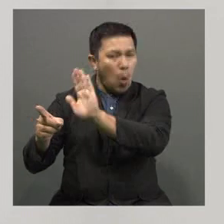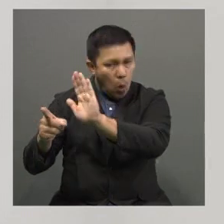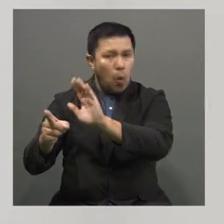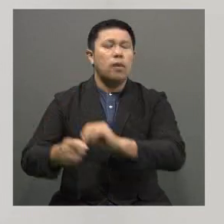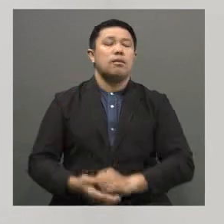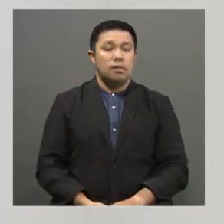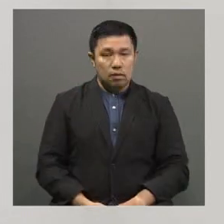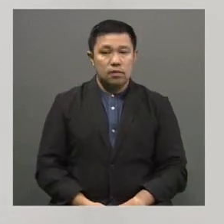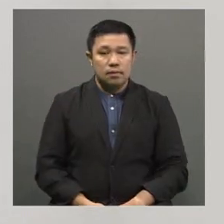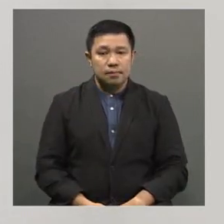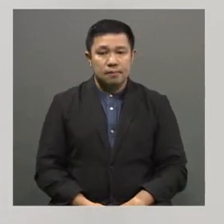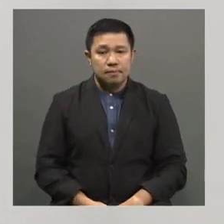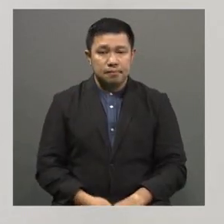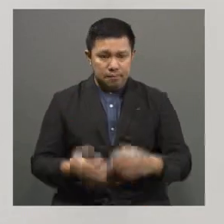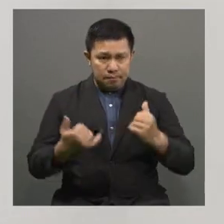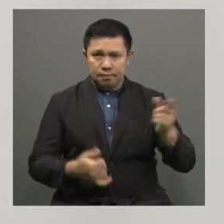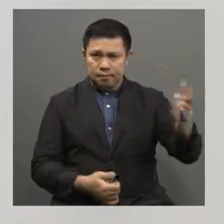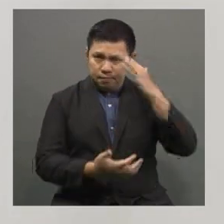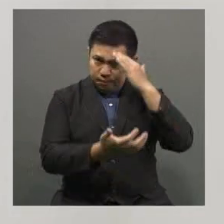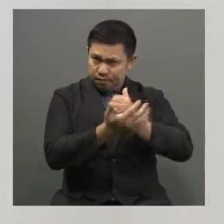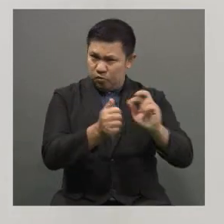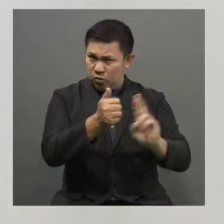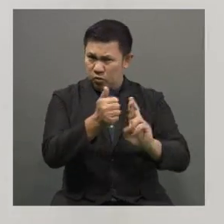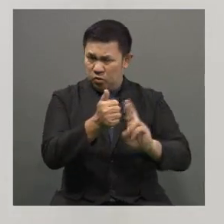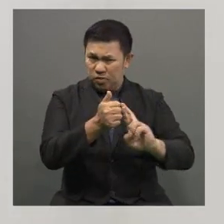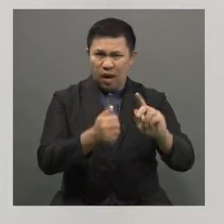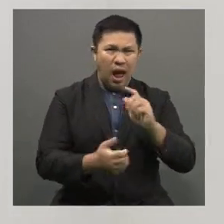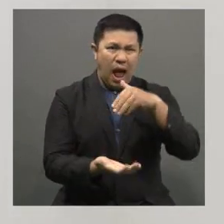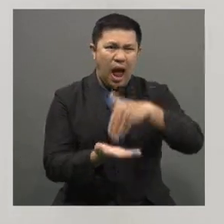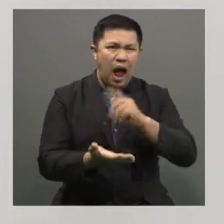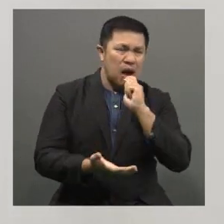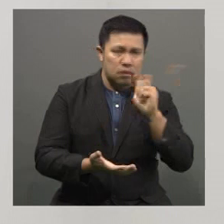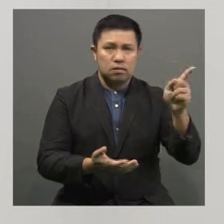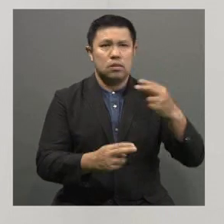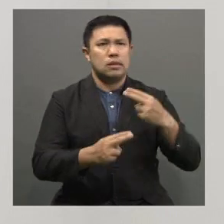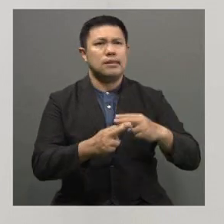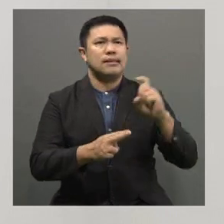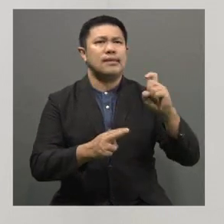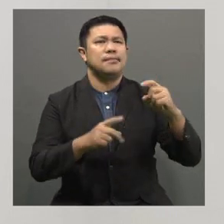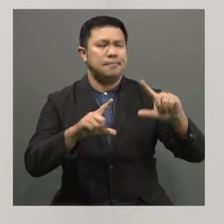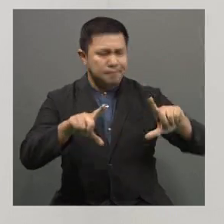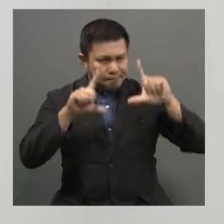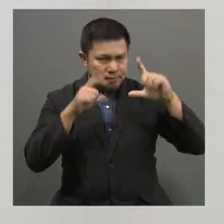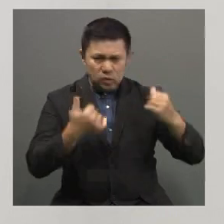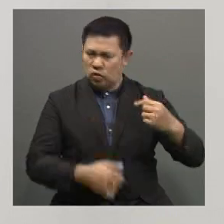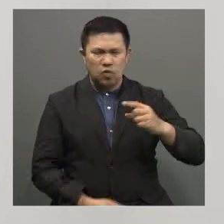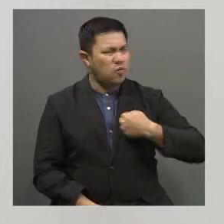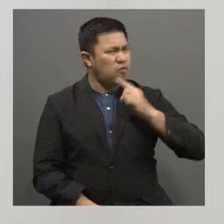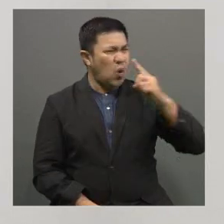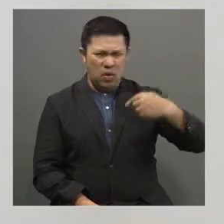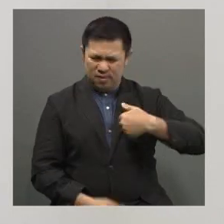ครับวันนี้ไปพูดอย่างงมันเสียหายนะครับวันนี้สรุปไม่มีการแจ้งข้อหาอะไผมทั้ง